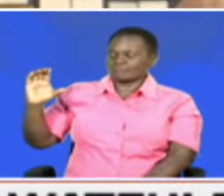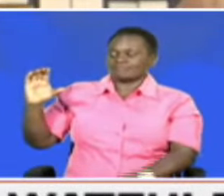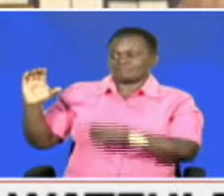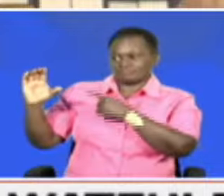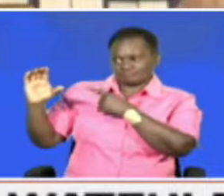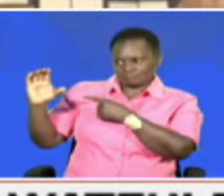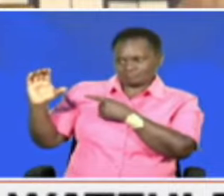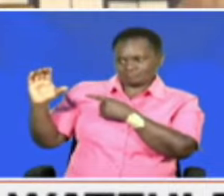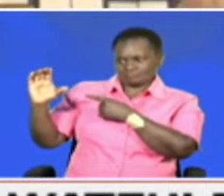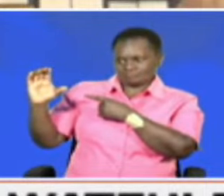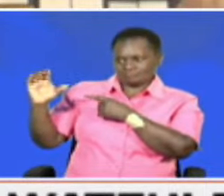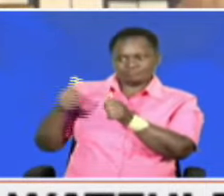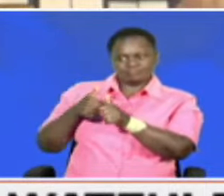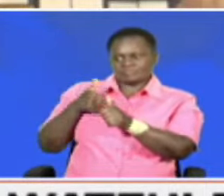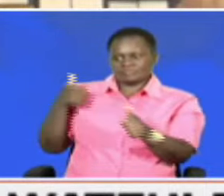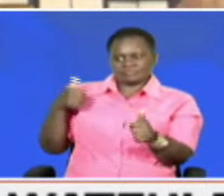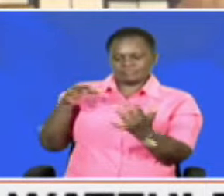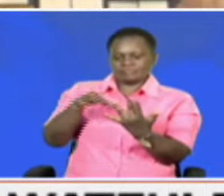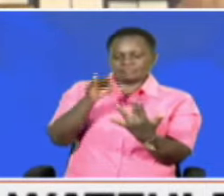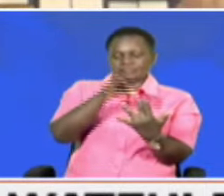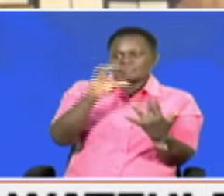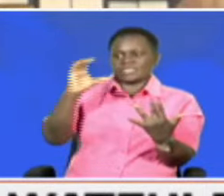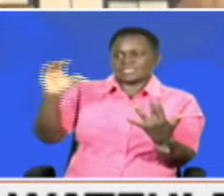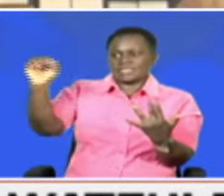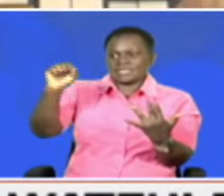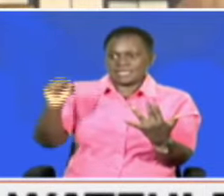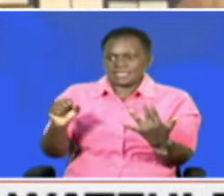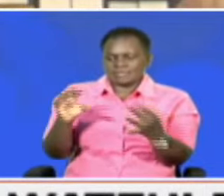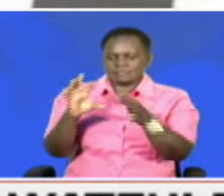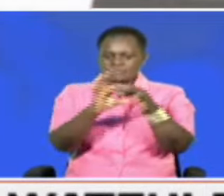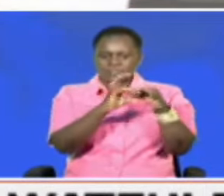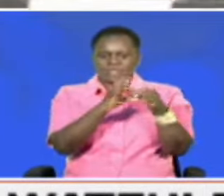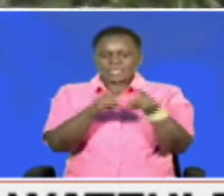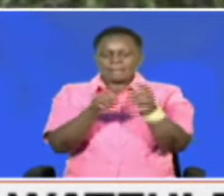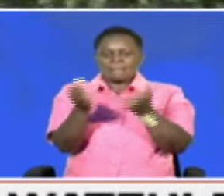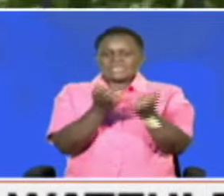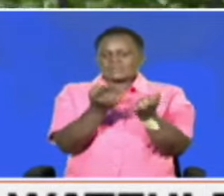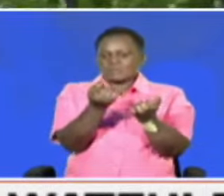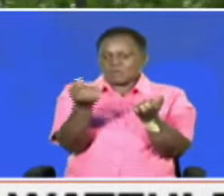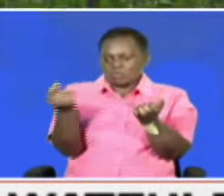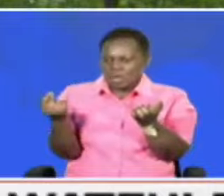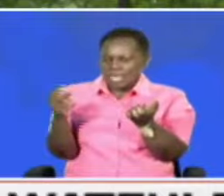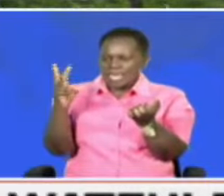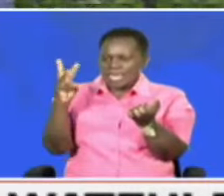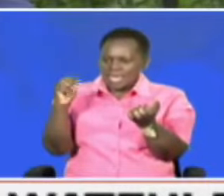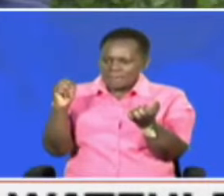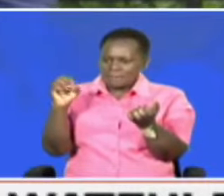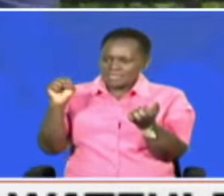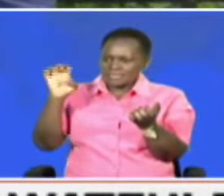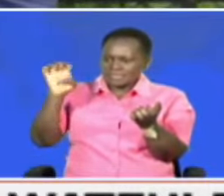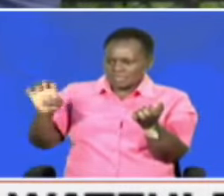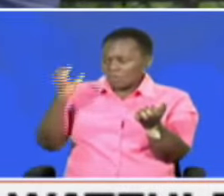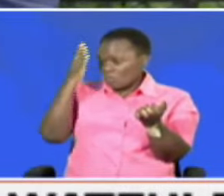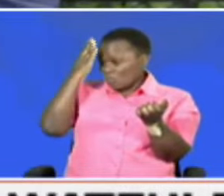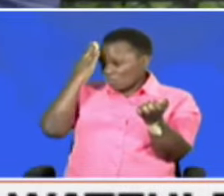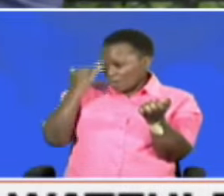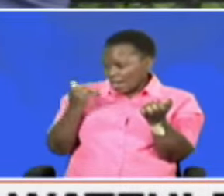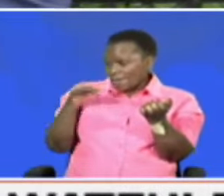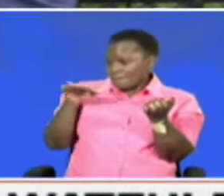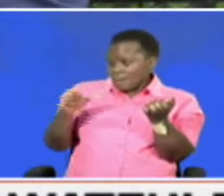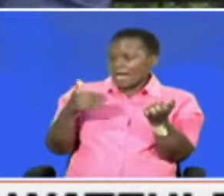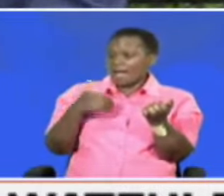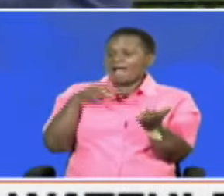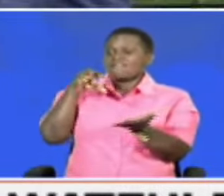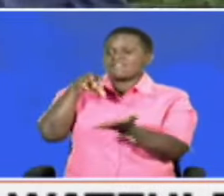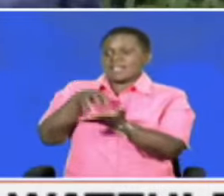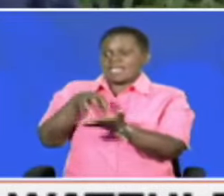EACC ilikataa uteuzi wake kama waziri wa vyama vya ushirika na biashara ndogo ndogo MSMEs kwa misingi kwamba